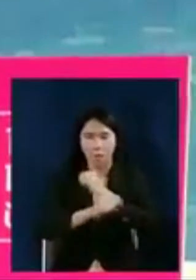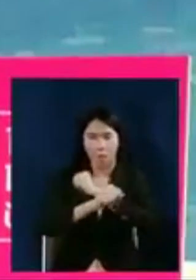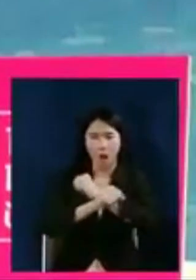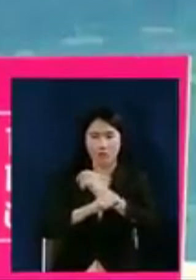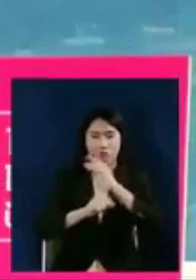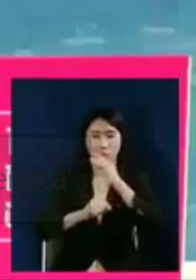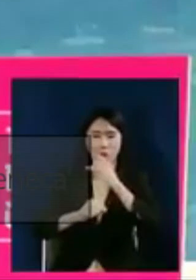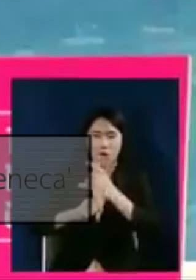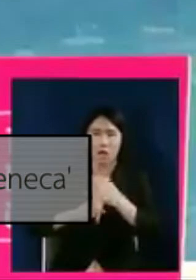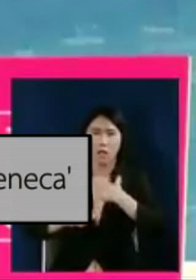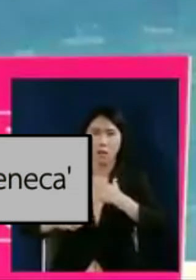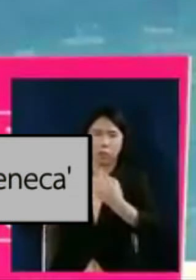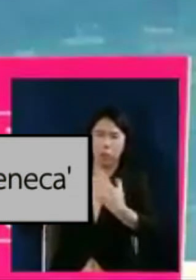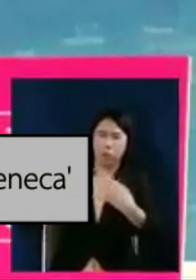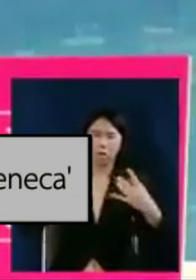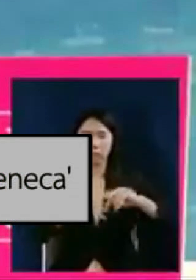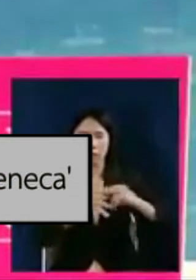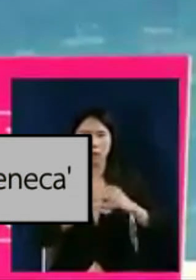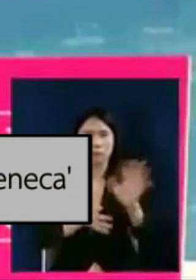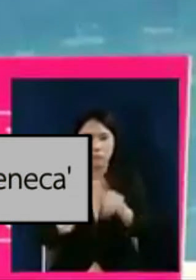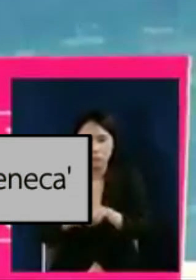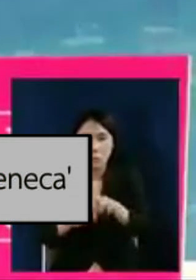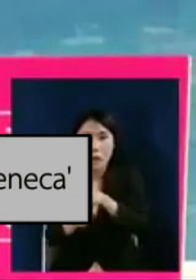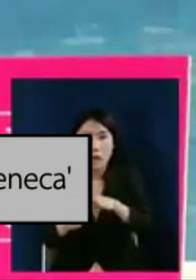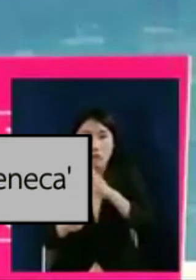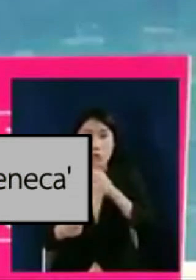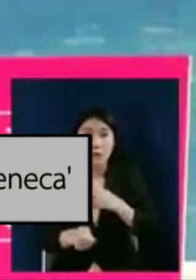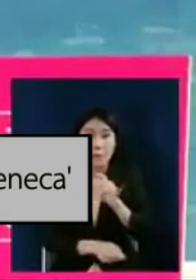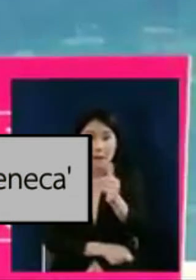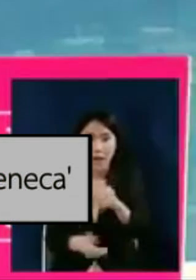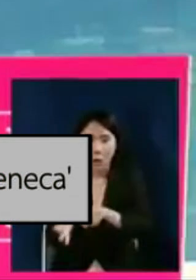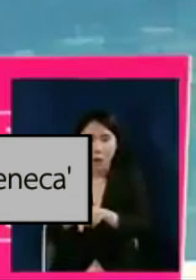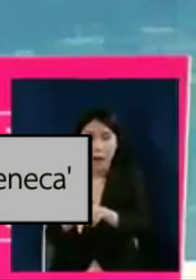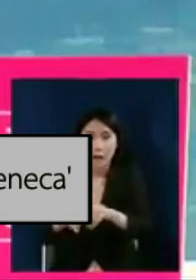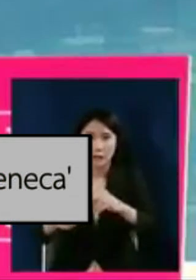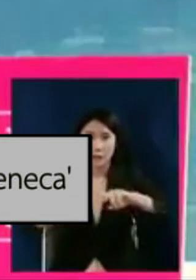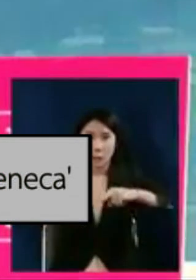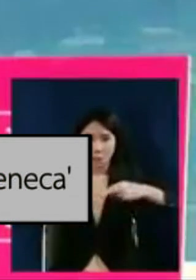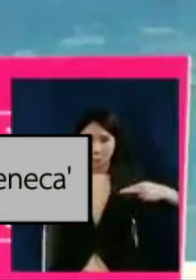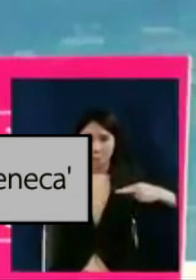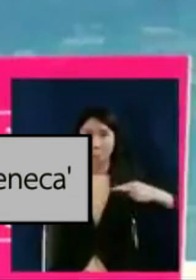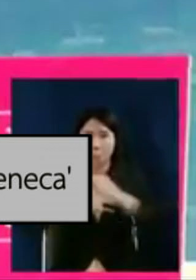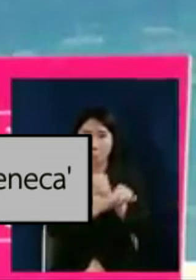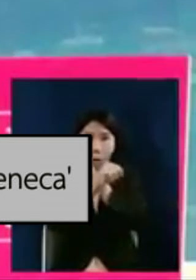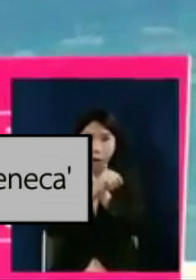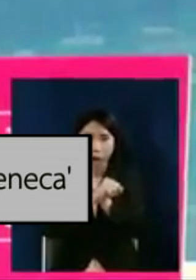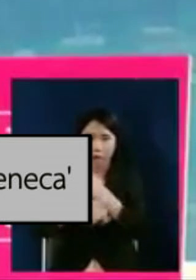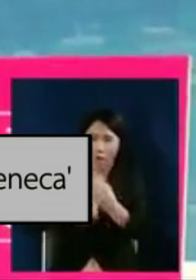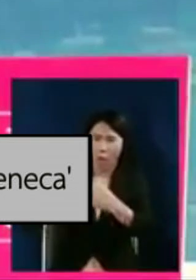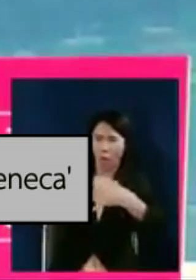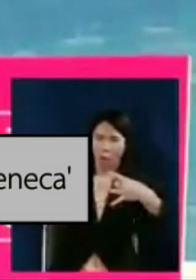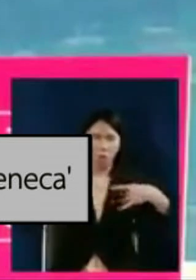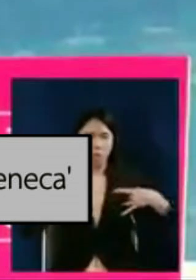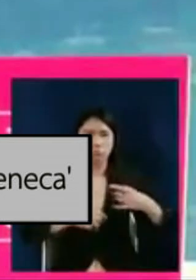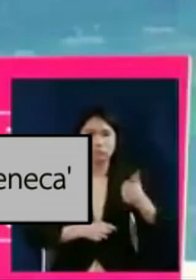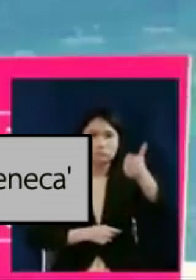ไม่ให้น้ำแหลมของตัวไปละเซกเตอร์ไวรัสจริงๆเข้ามาเนี่ยไม่ให้มาเกาะเซลล์ได้นะครับคือพูดง่ายว่า